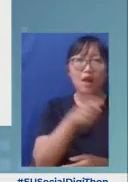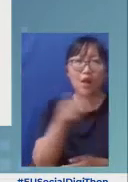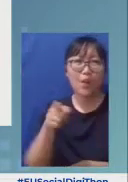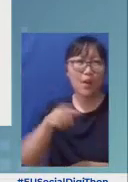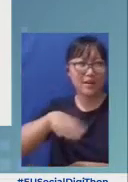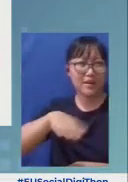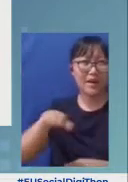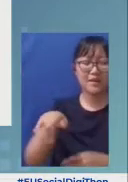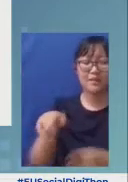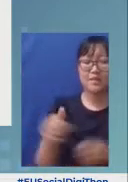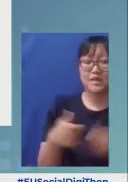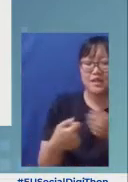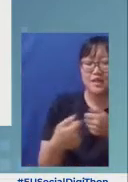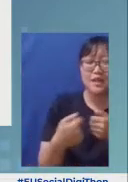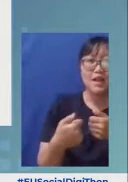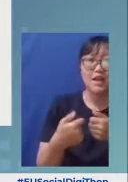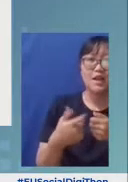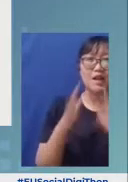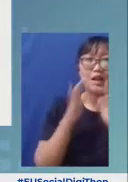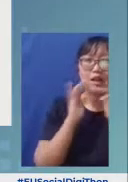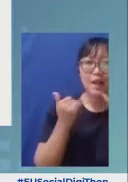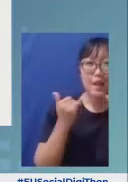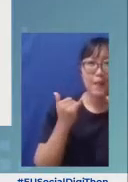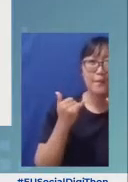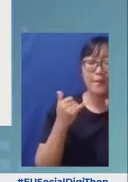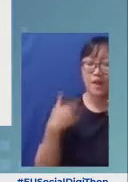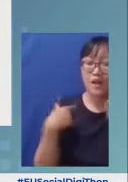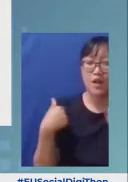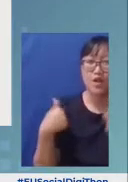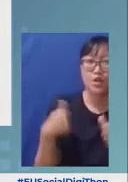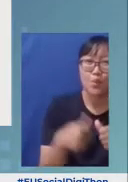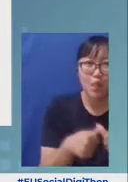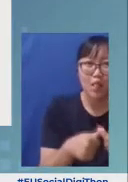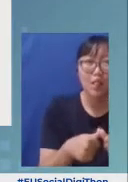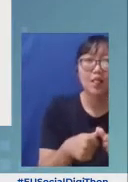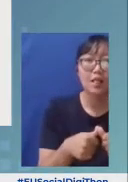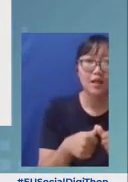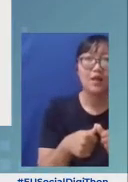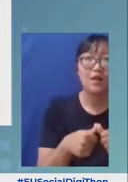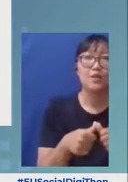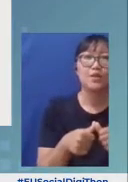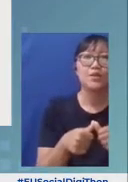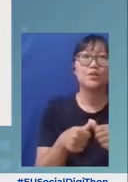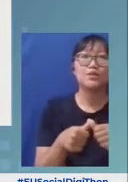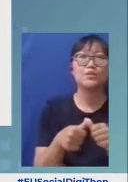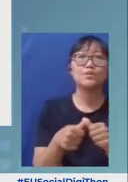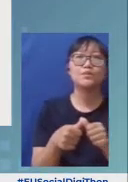lewat main game ya, tiba-tiba dia ngikut. Terus ngajakin kita